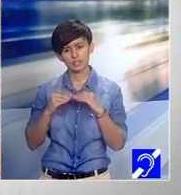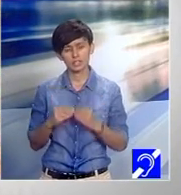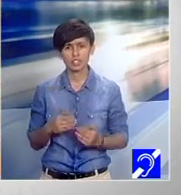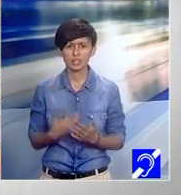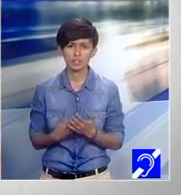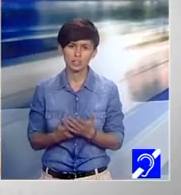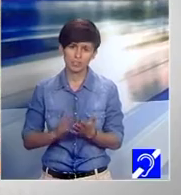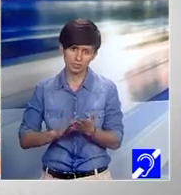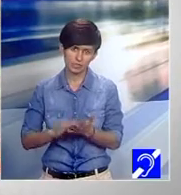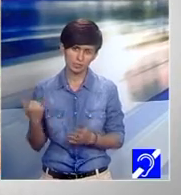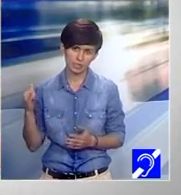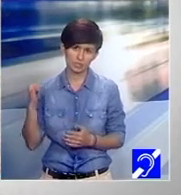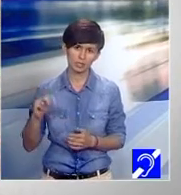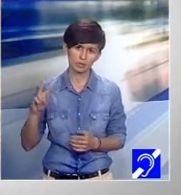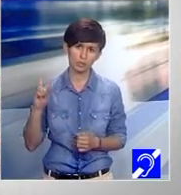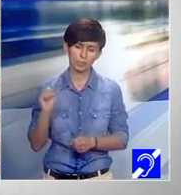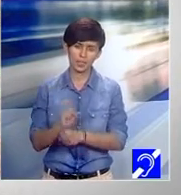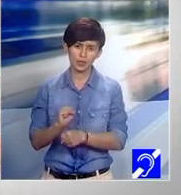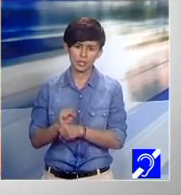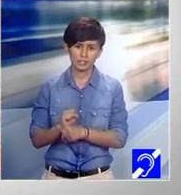2 săptămâni mai încolo decât